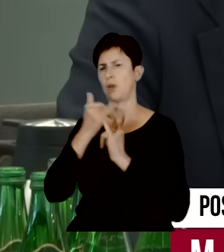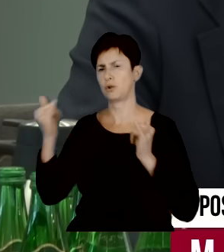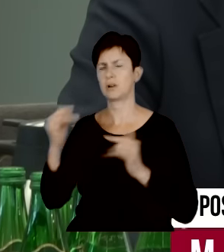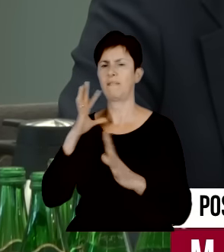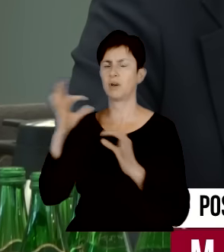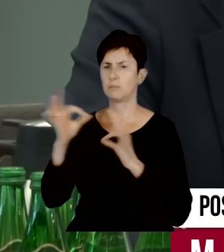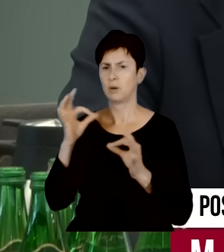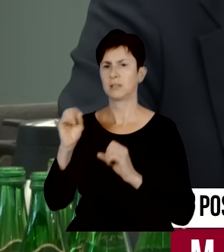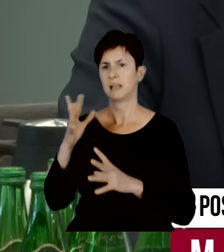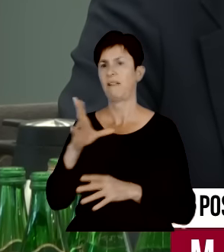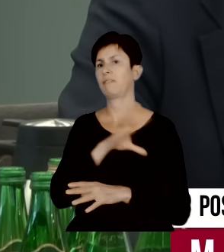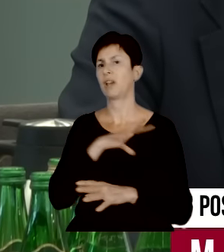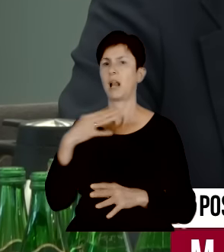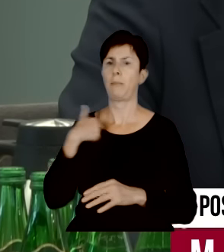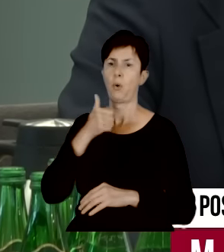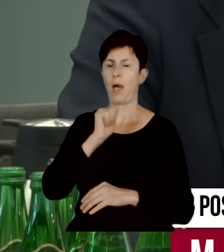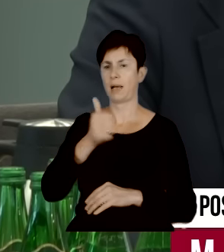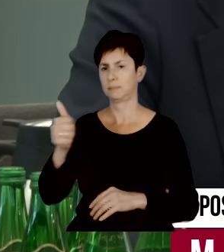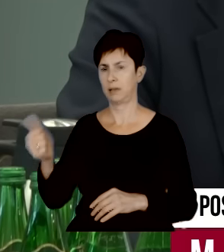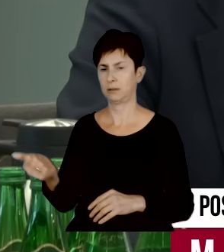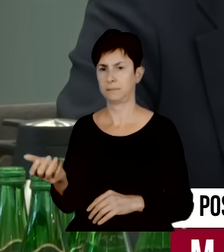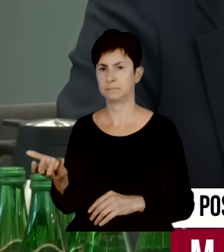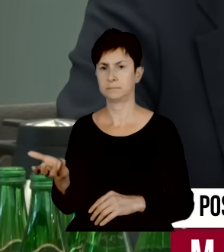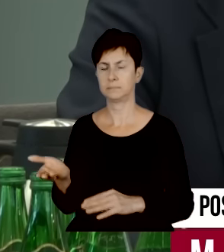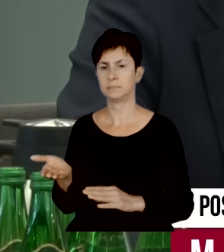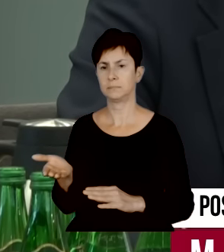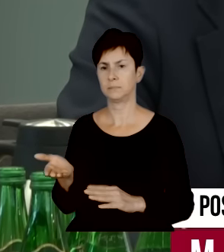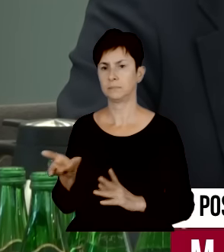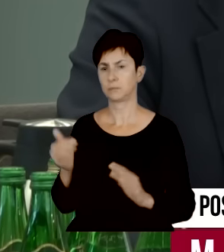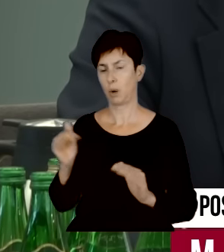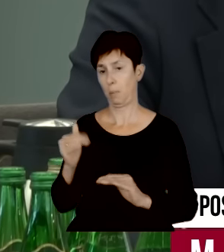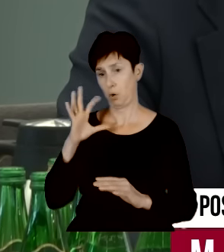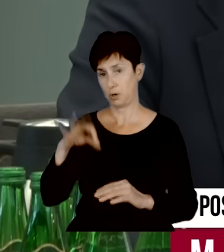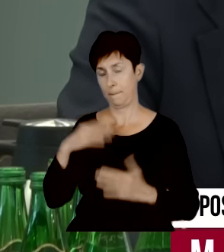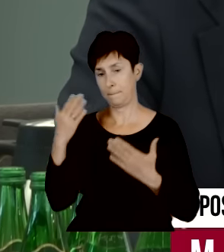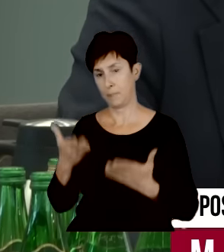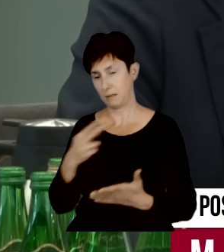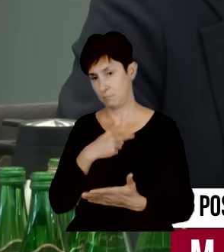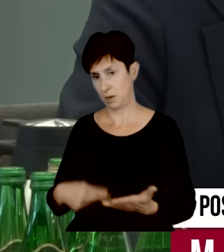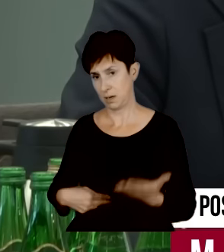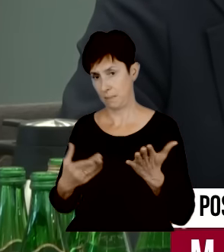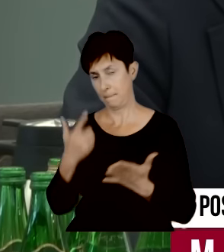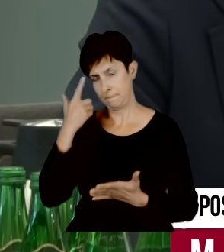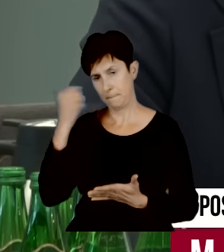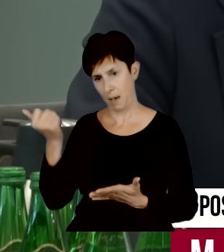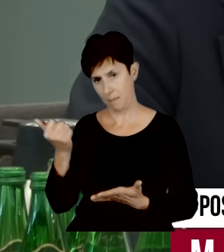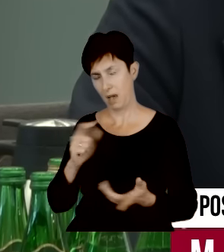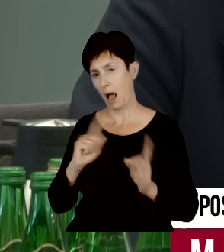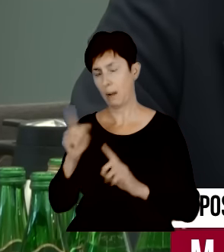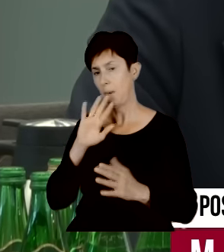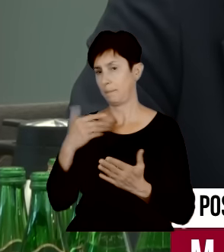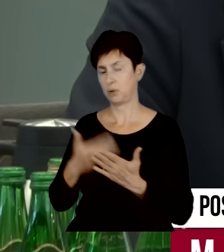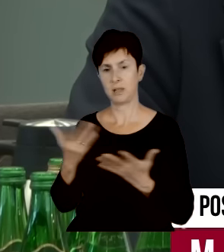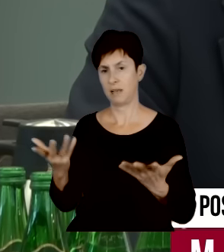było tak wielu tych różnych ekspertów to może pan premier pamięta albo się przyzna bo my tu próbujemy